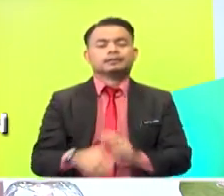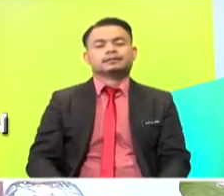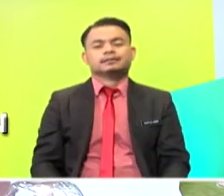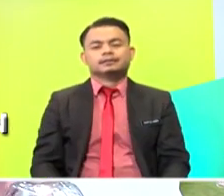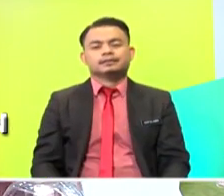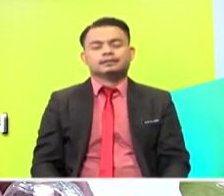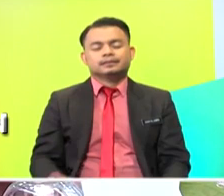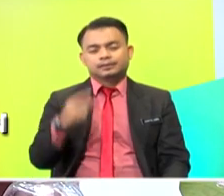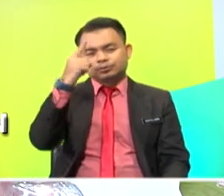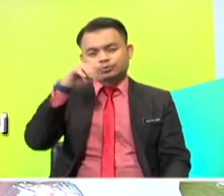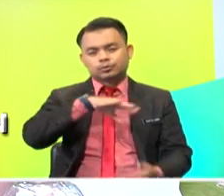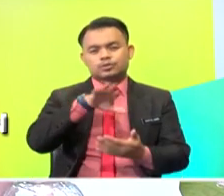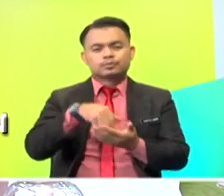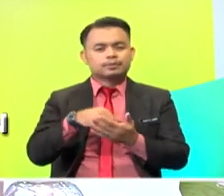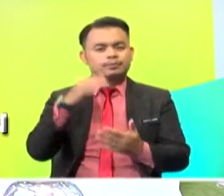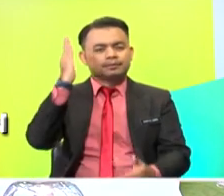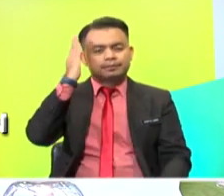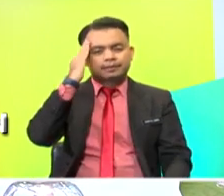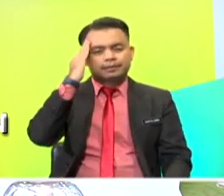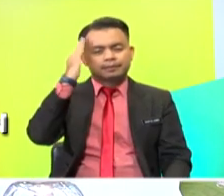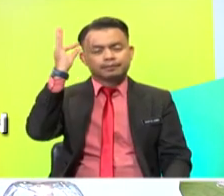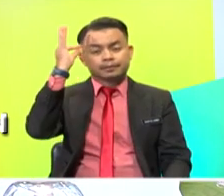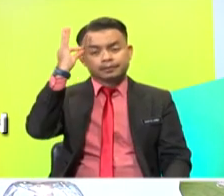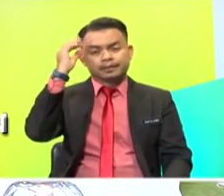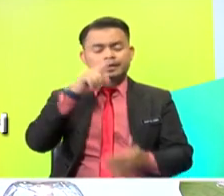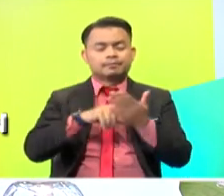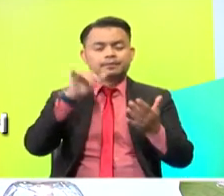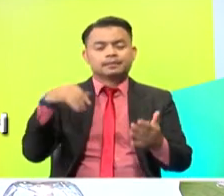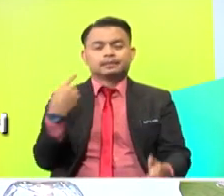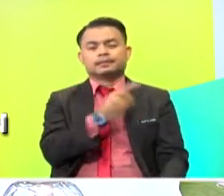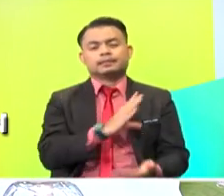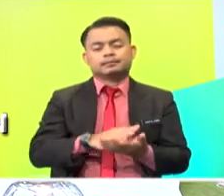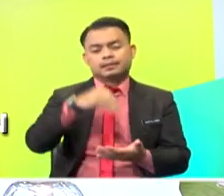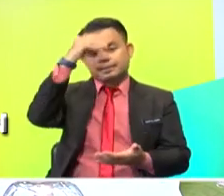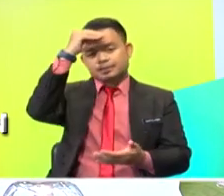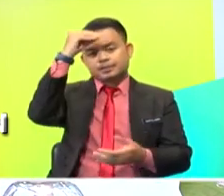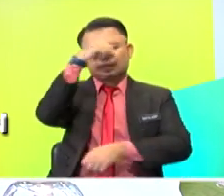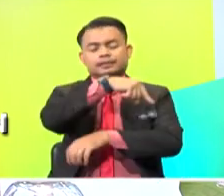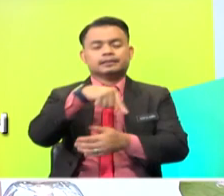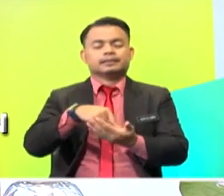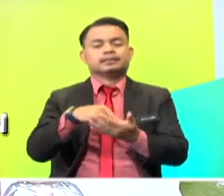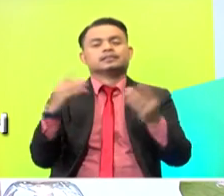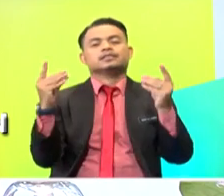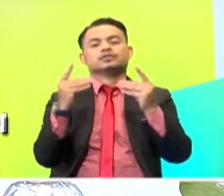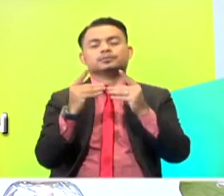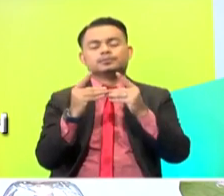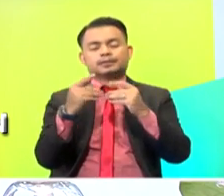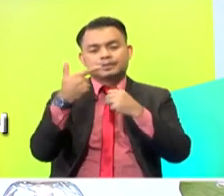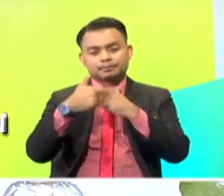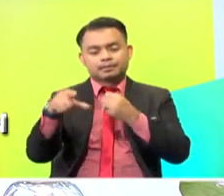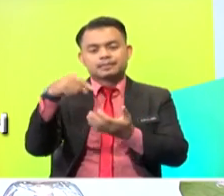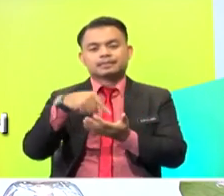ada di untuk berfikir kembali apa yang kiri telah belajar pada hari ini jumpa anda selepas si ini Dimah edt